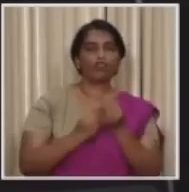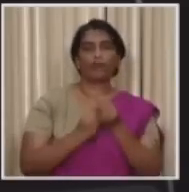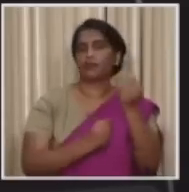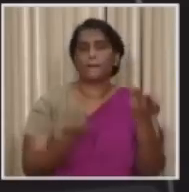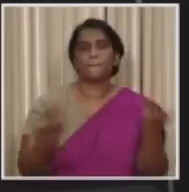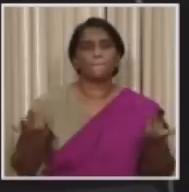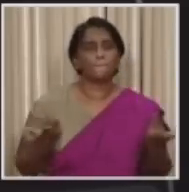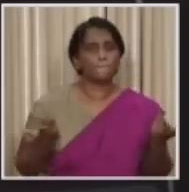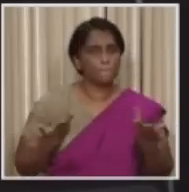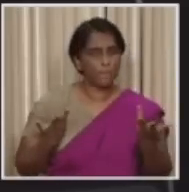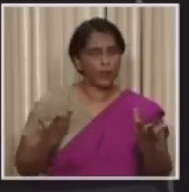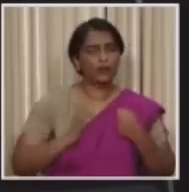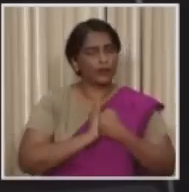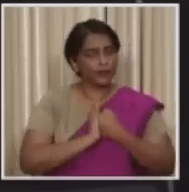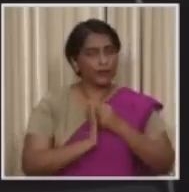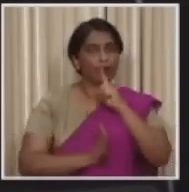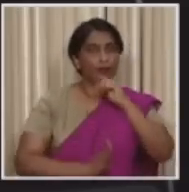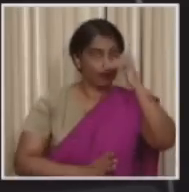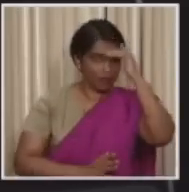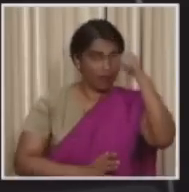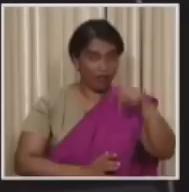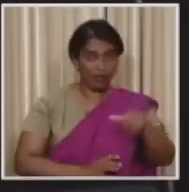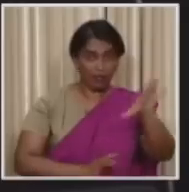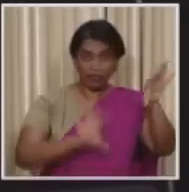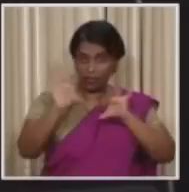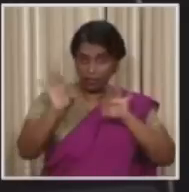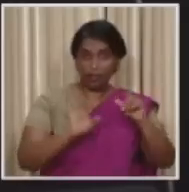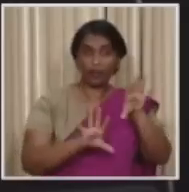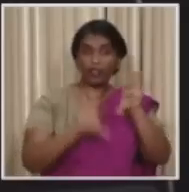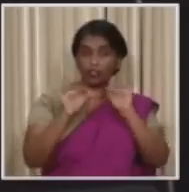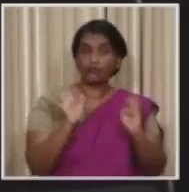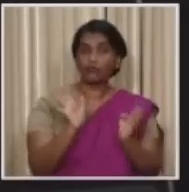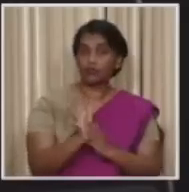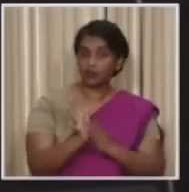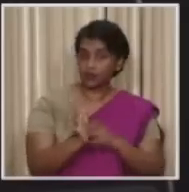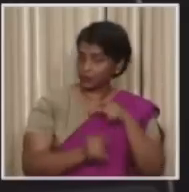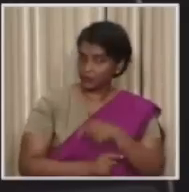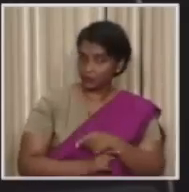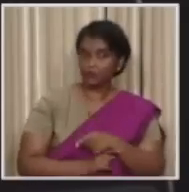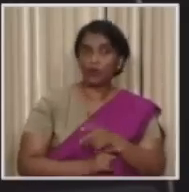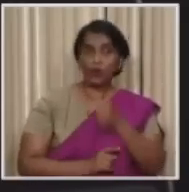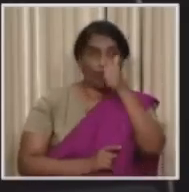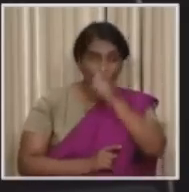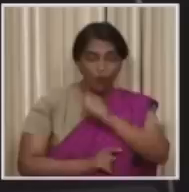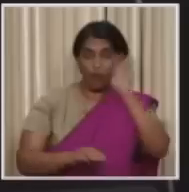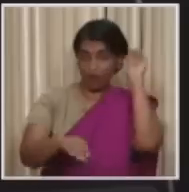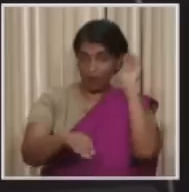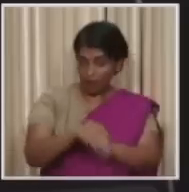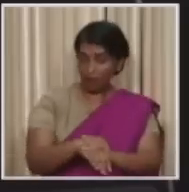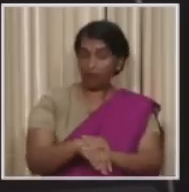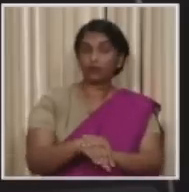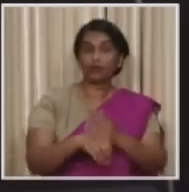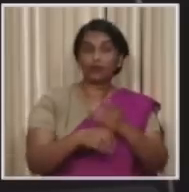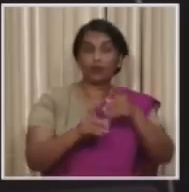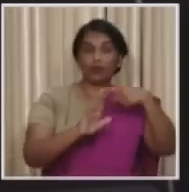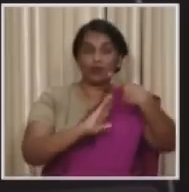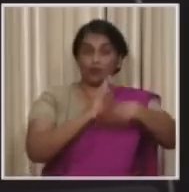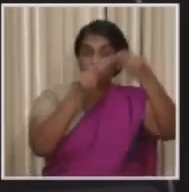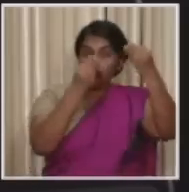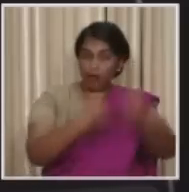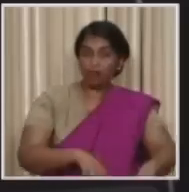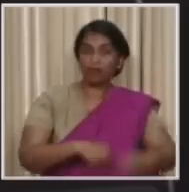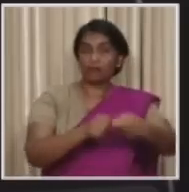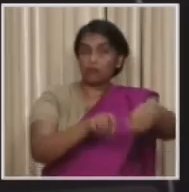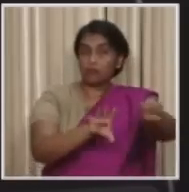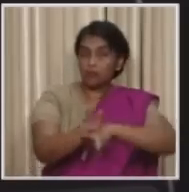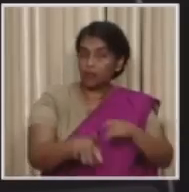නැහැ. ගරු කතානායක විසින් තුමා විසින් අදපත් කරන මේ තේරීම් කාරක සභාවේ horek aluana, e bangkolot bawa in, e kisi